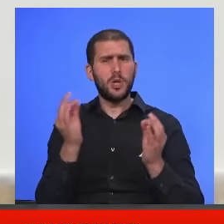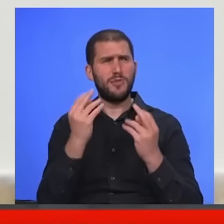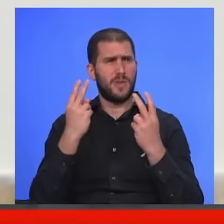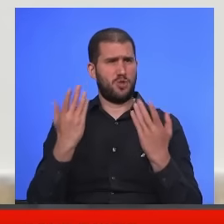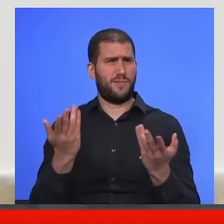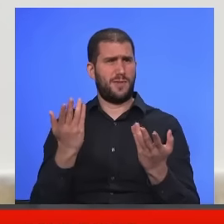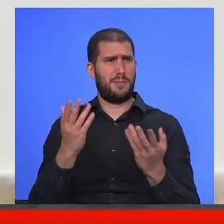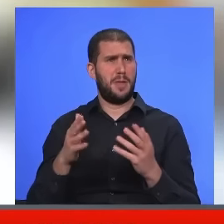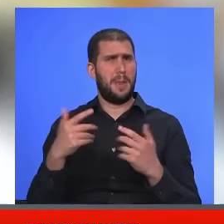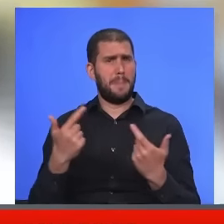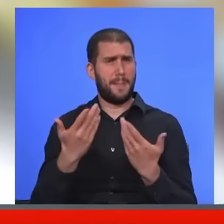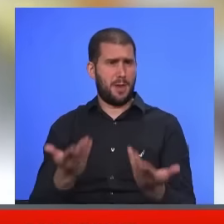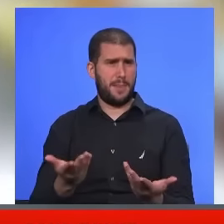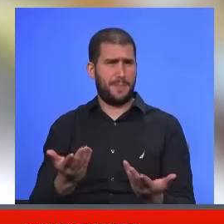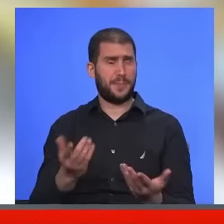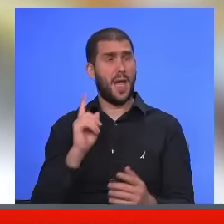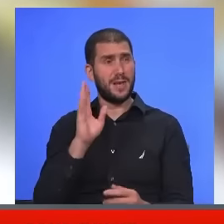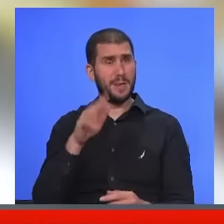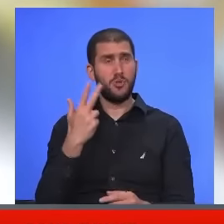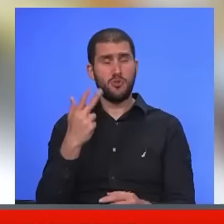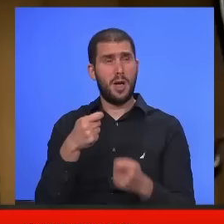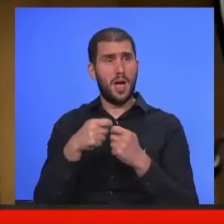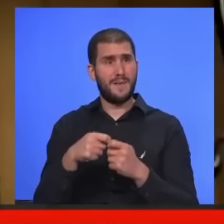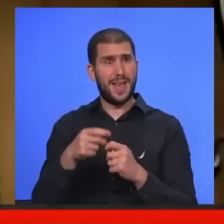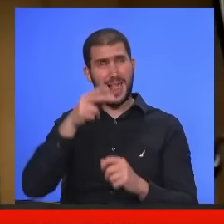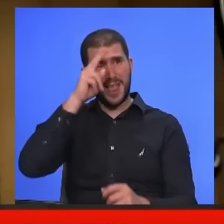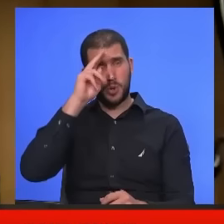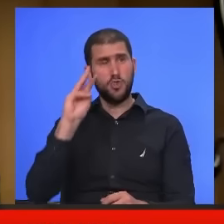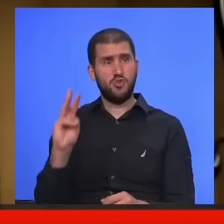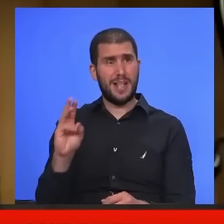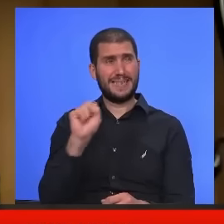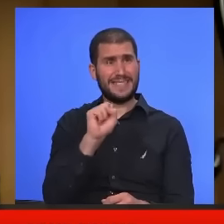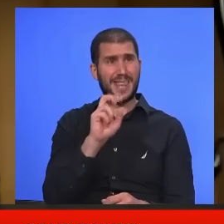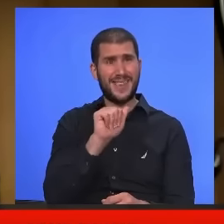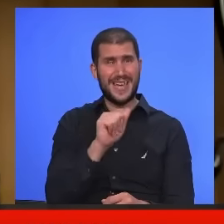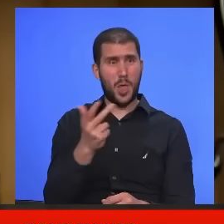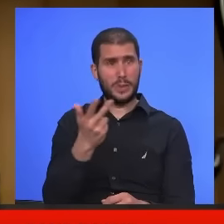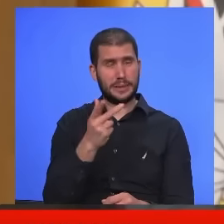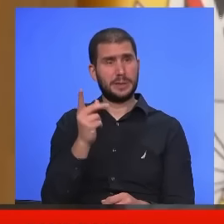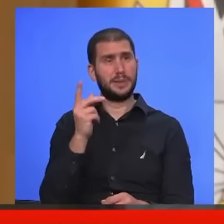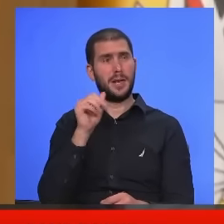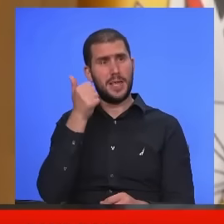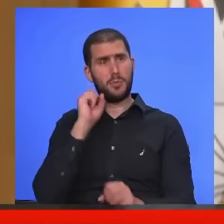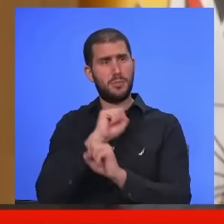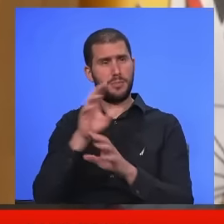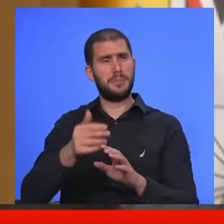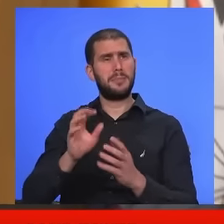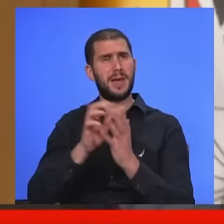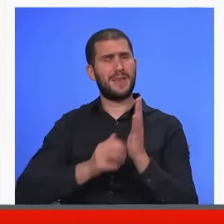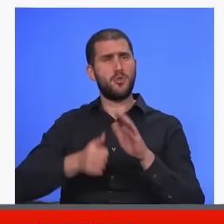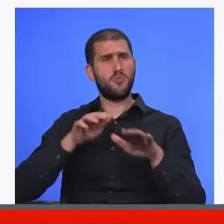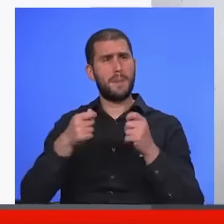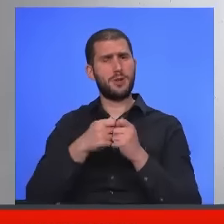מאוד במערכה הזאת. אבל גם שלושה מחברי הליכוד, שיקלי, סעדה ואילוז, שיגרו אמש מכתב לראש הממשלה לגבי